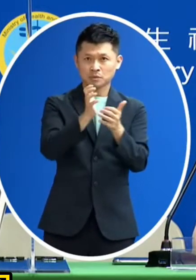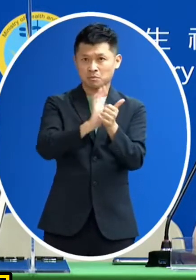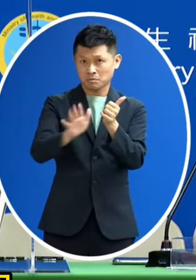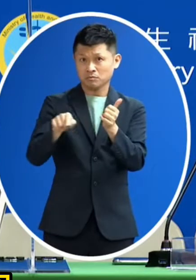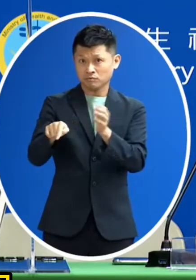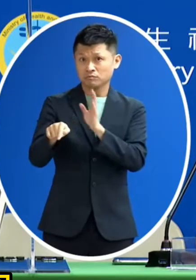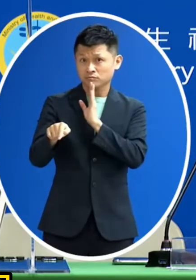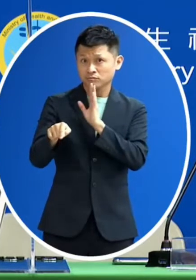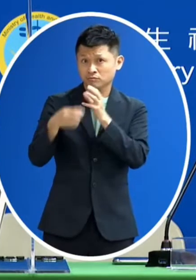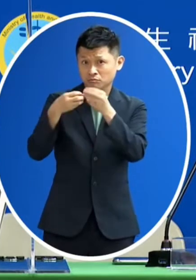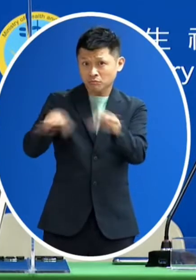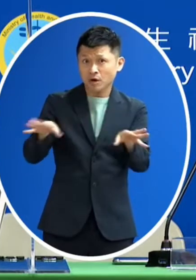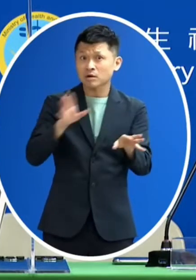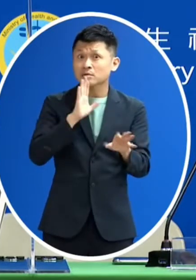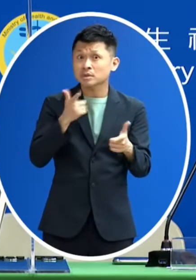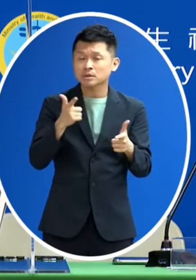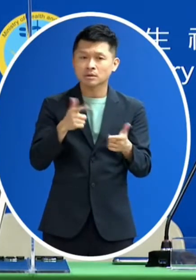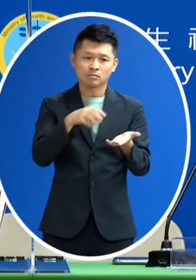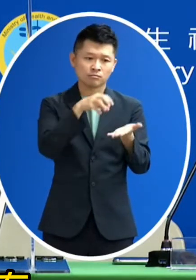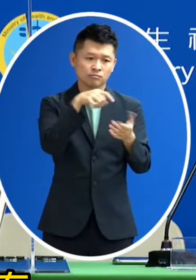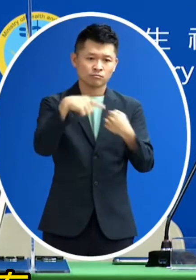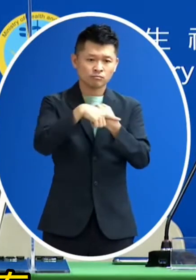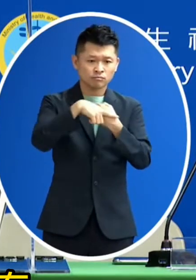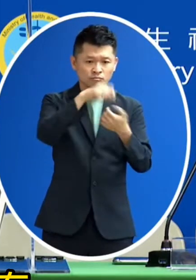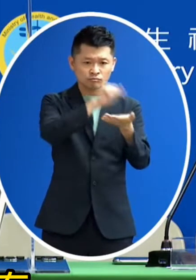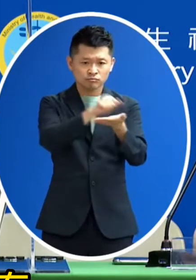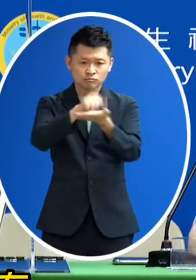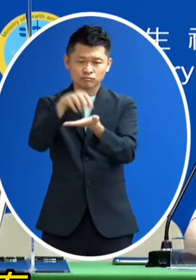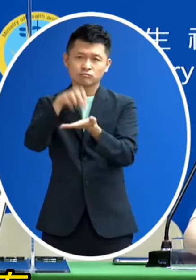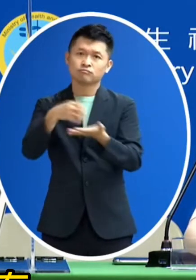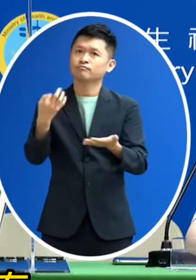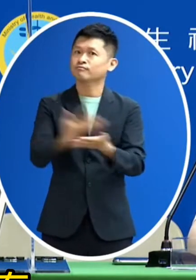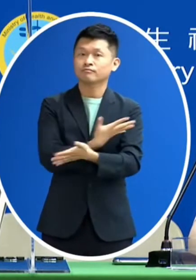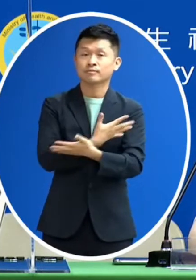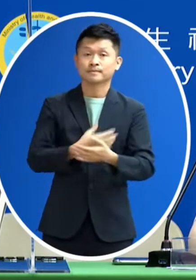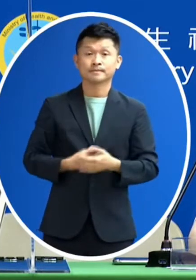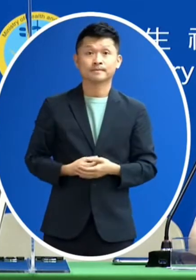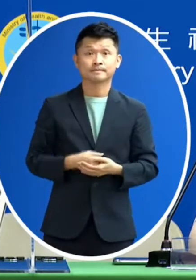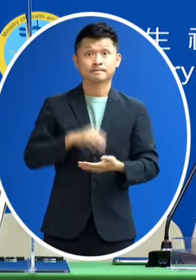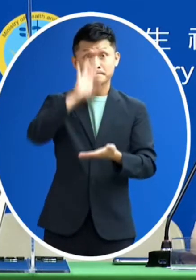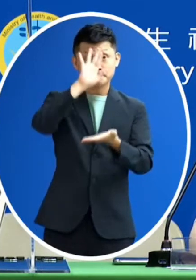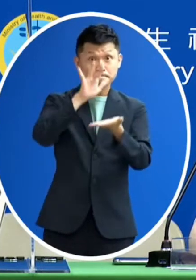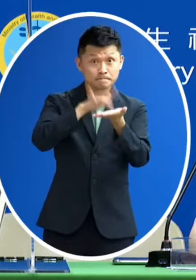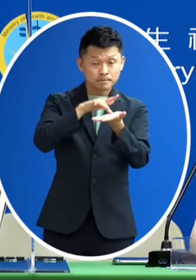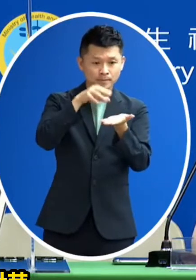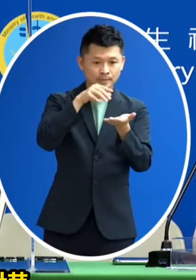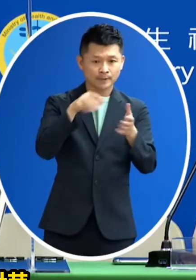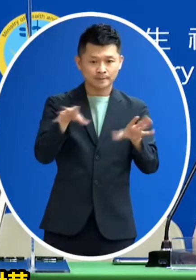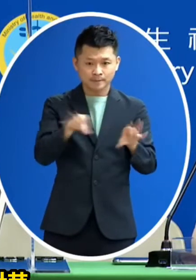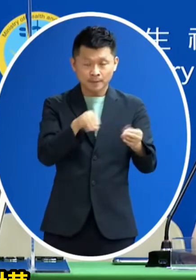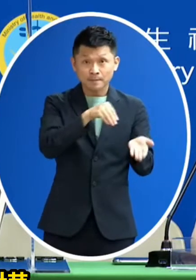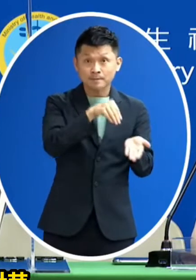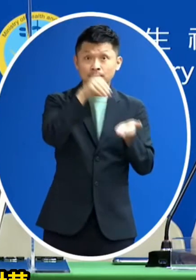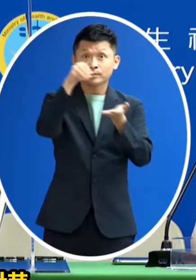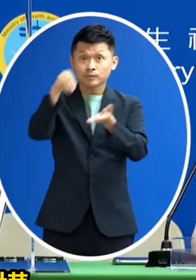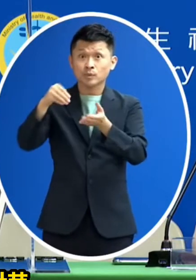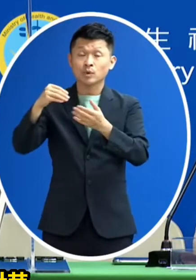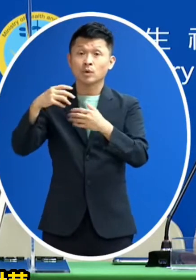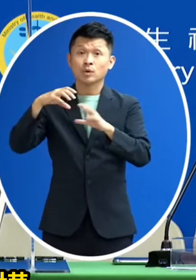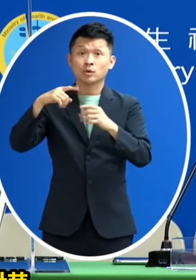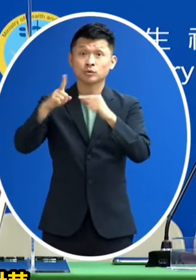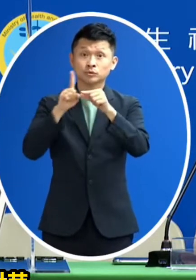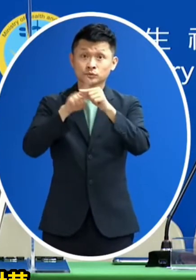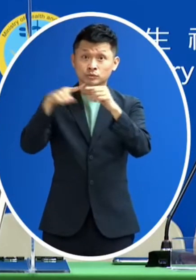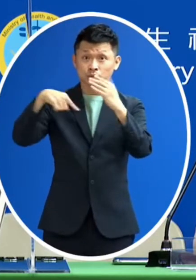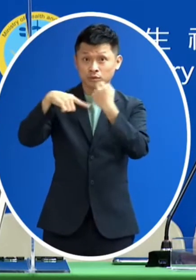相关的一些研究可以来佐证那我们当然这个病毒我们已经有就是分让给像中研院、国卫院等等这些国内的研